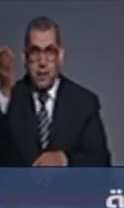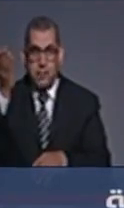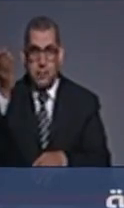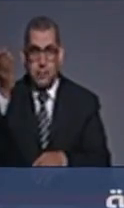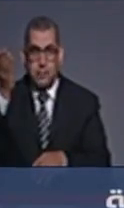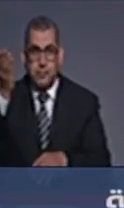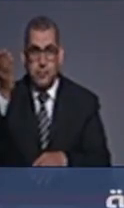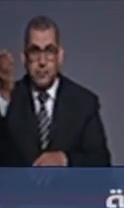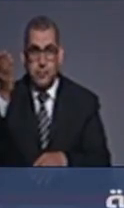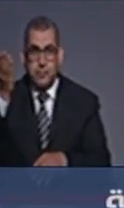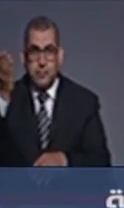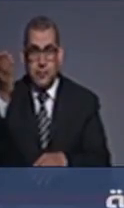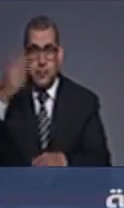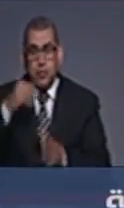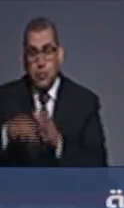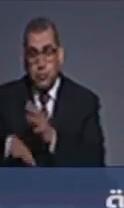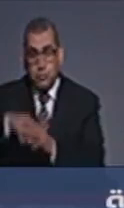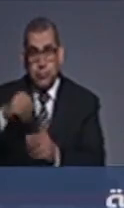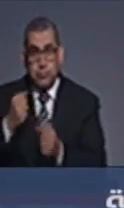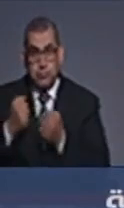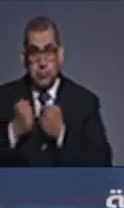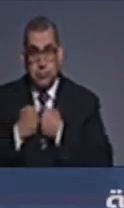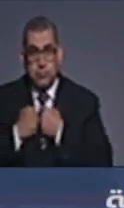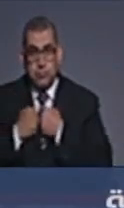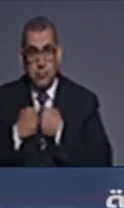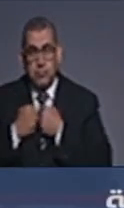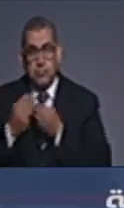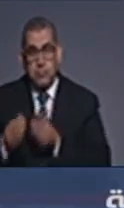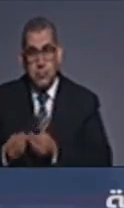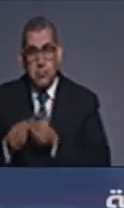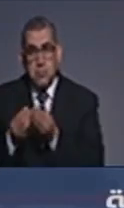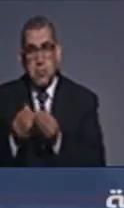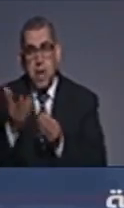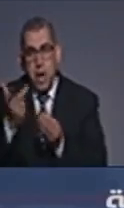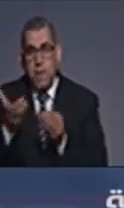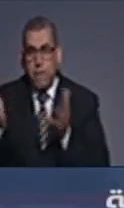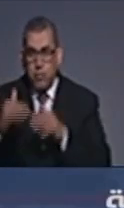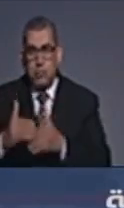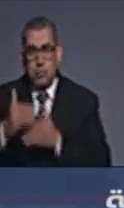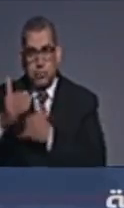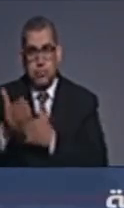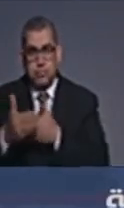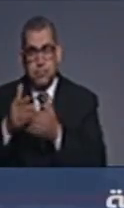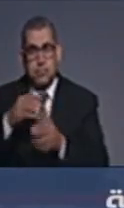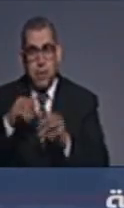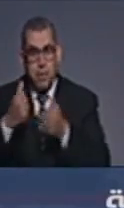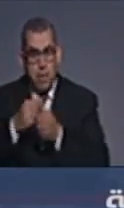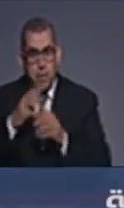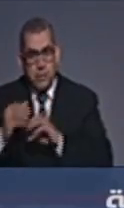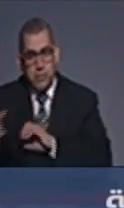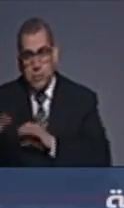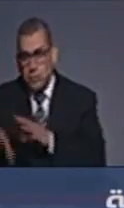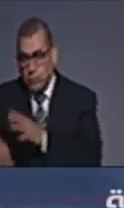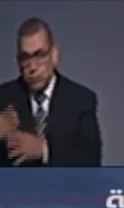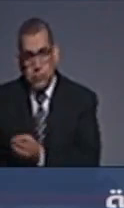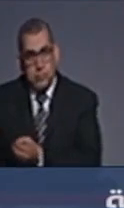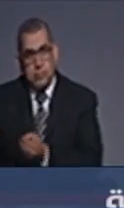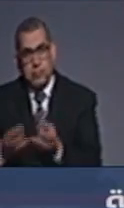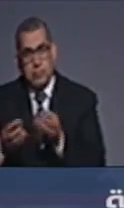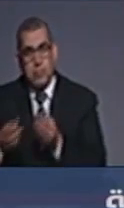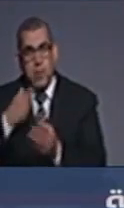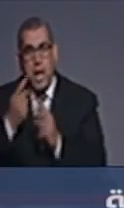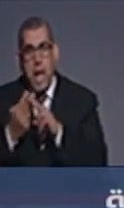يعني انتاجنا منه بيقدم جزء كبير جدا من احتياجاتنا من الغاز